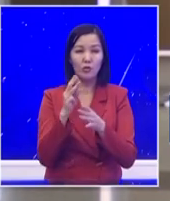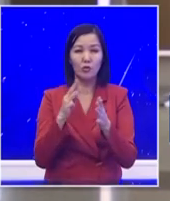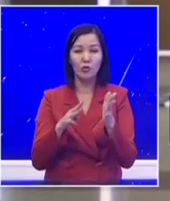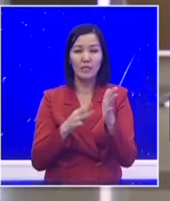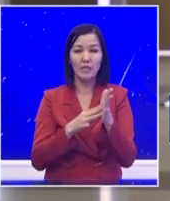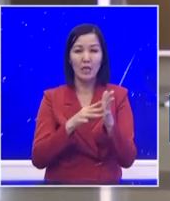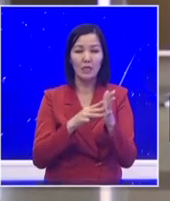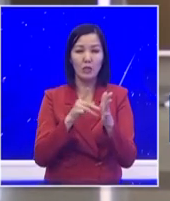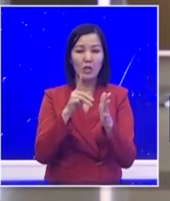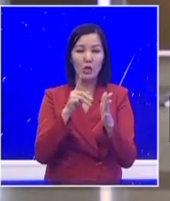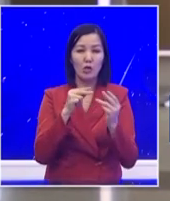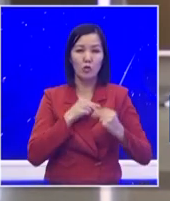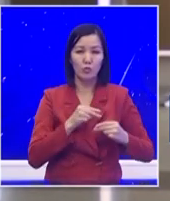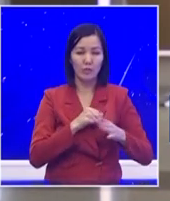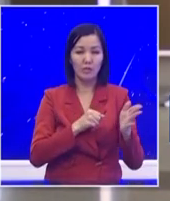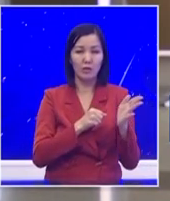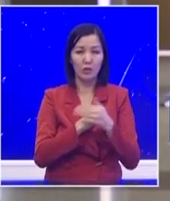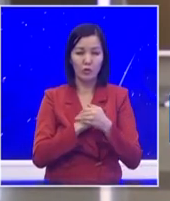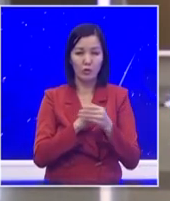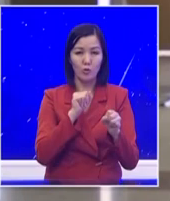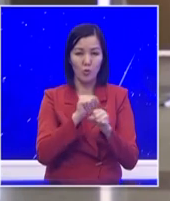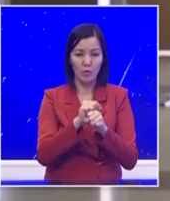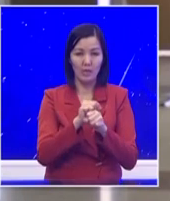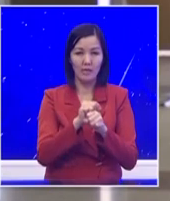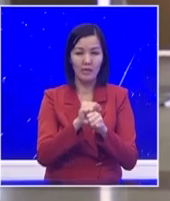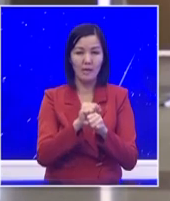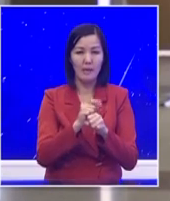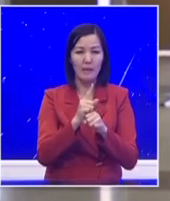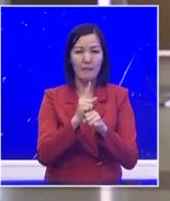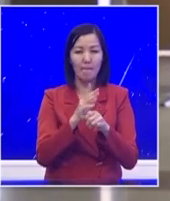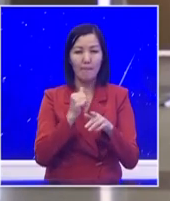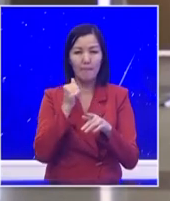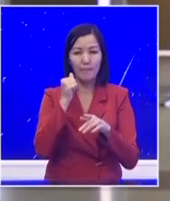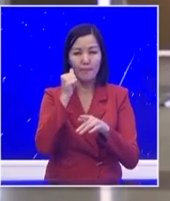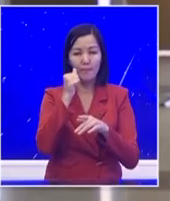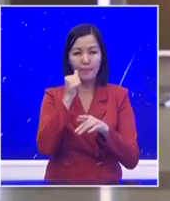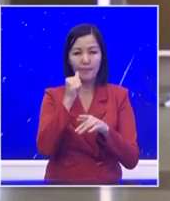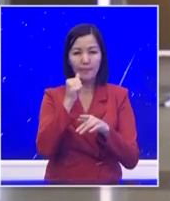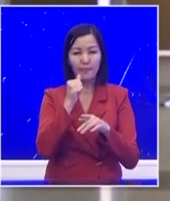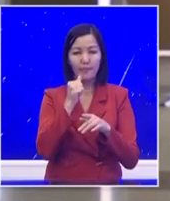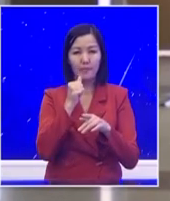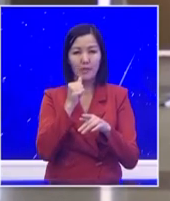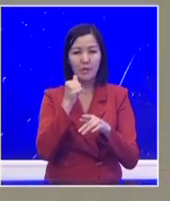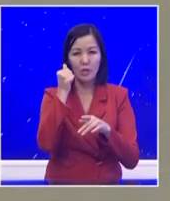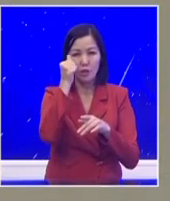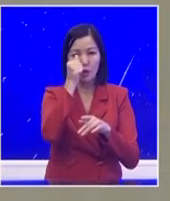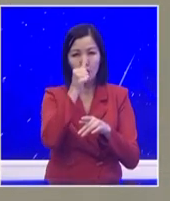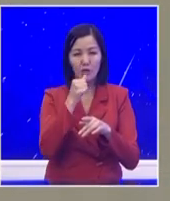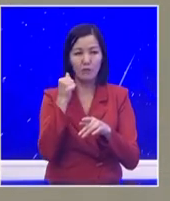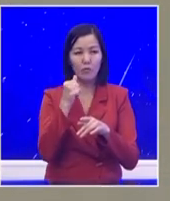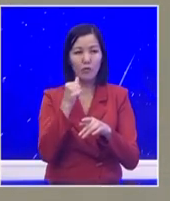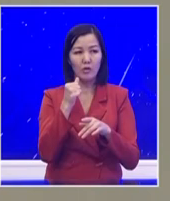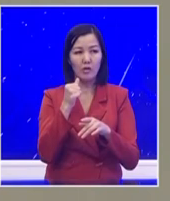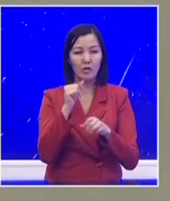тұр. Бұл нысандардың барлығы жыл бойғы нысандар болып есептеледі. Сондықтан қазіргі уақытта жұмыстарды 138